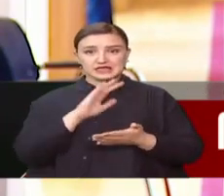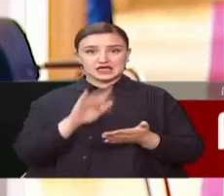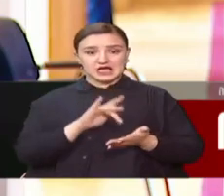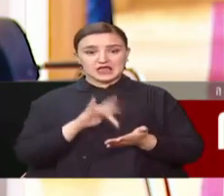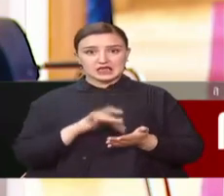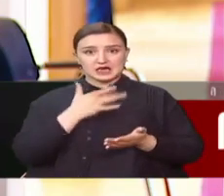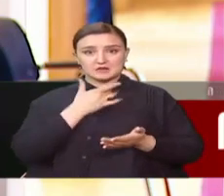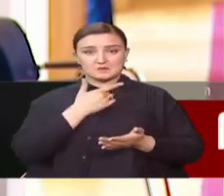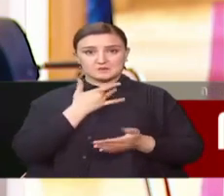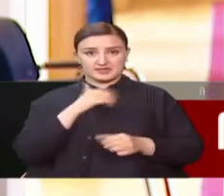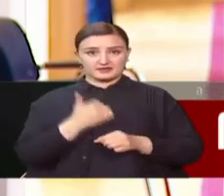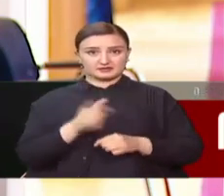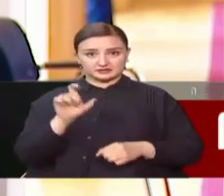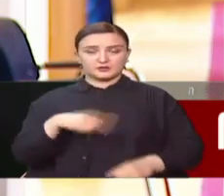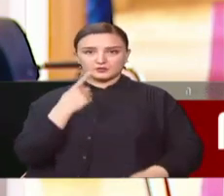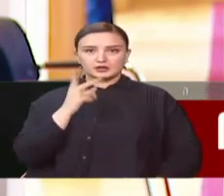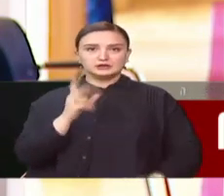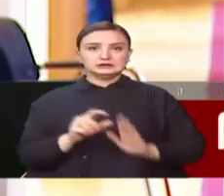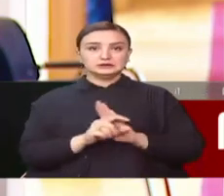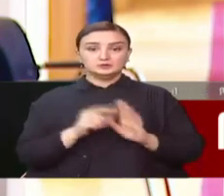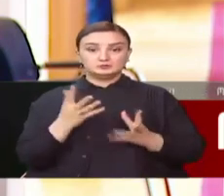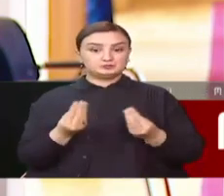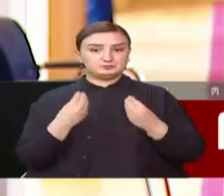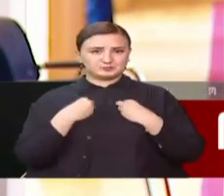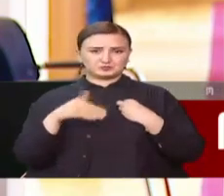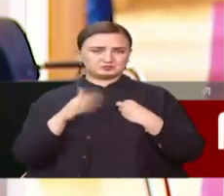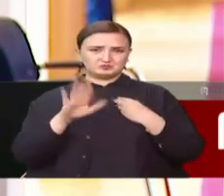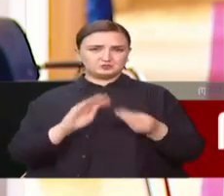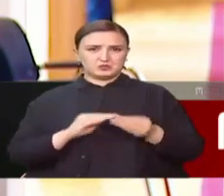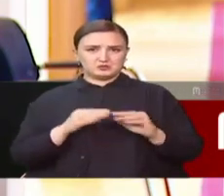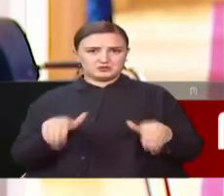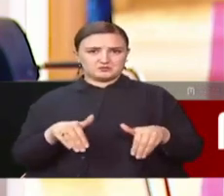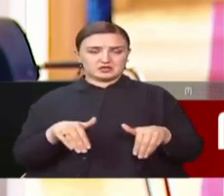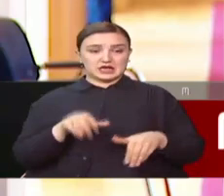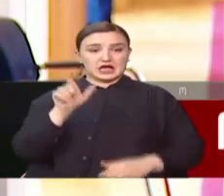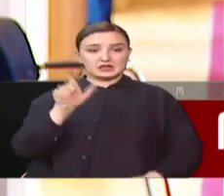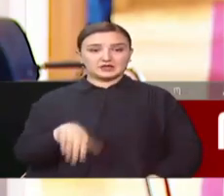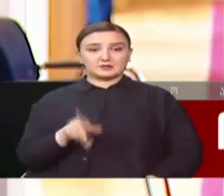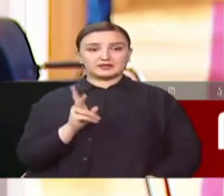მერი და გამოდის და ამბობს, რომ კანდიდატის სტატუსი თუ არ მოგცეს, ესეც პრობლემა არ არის. ანუ ადამიანი,